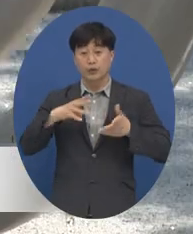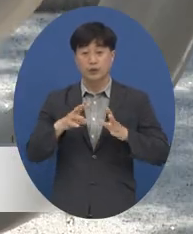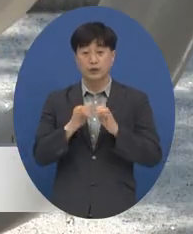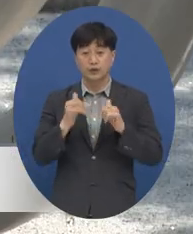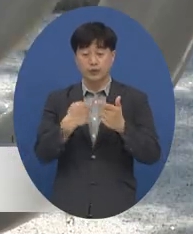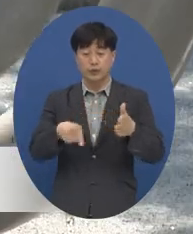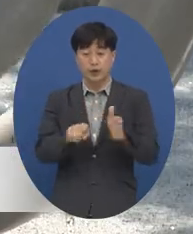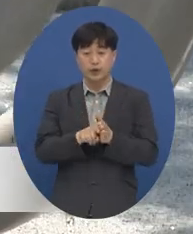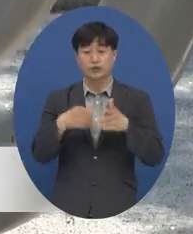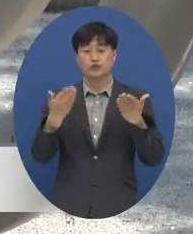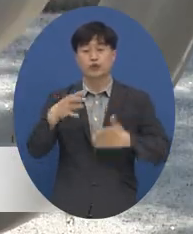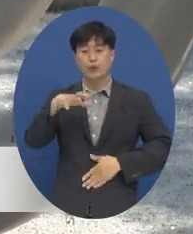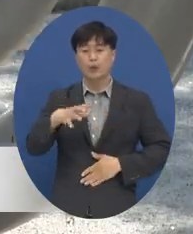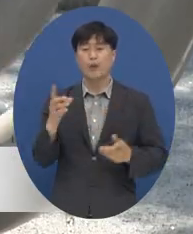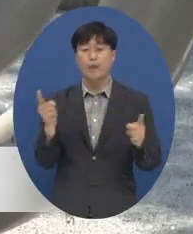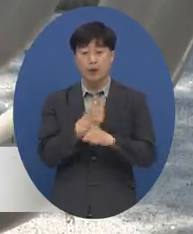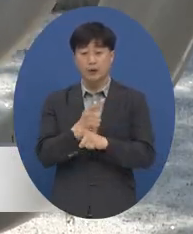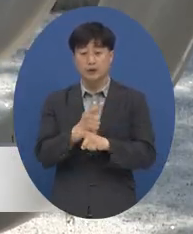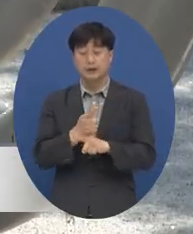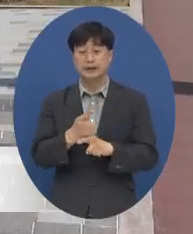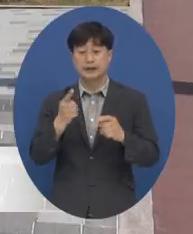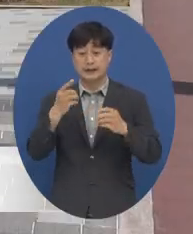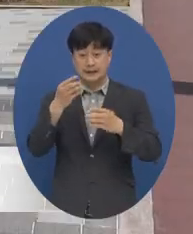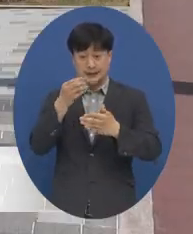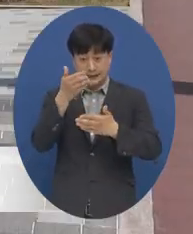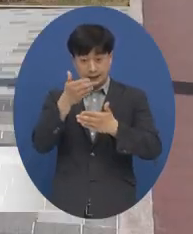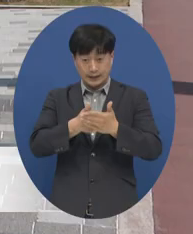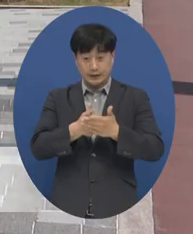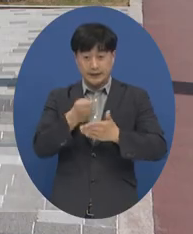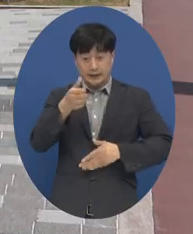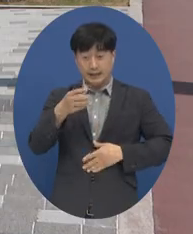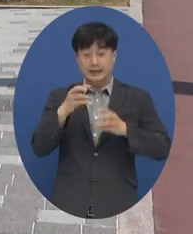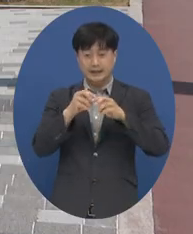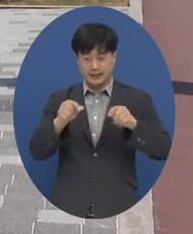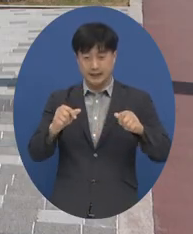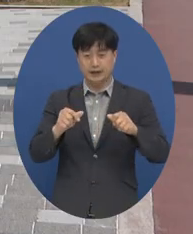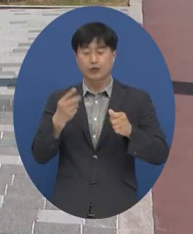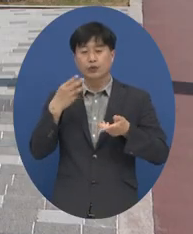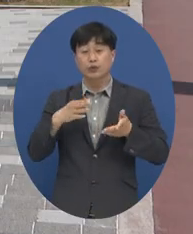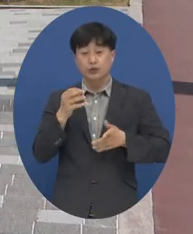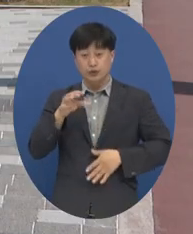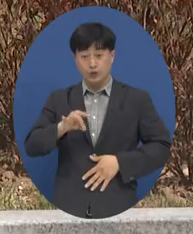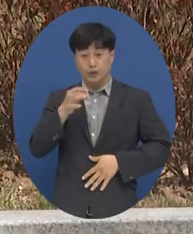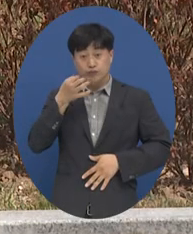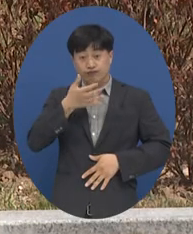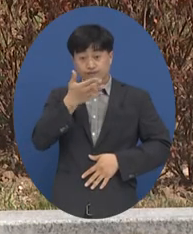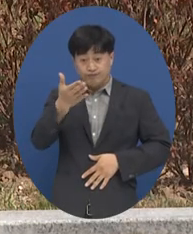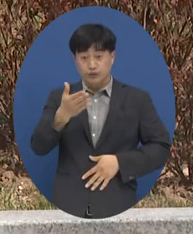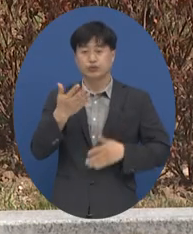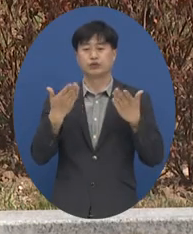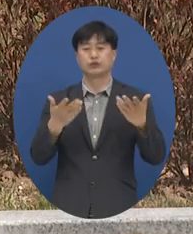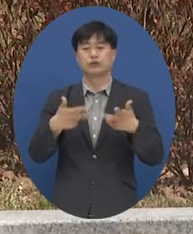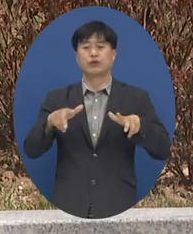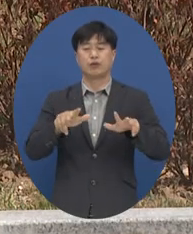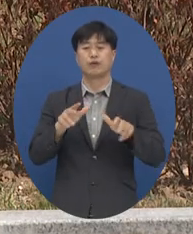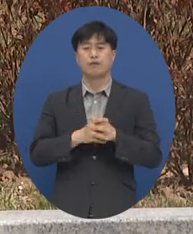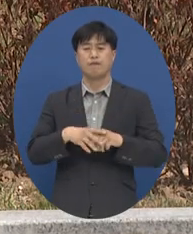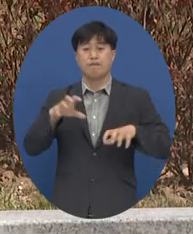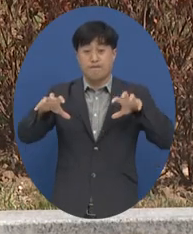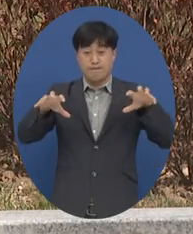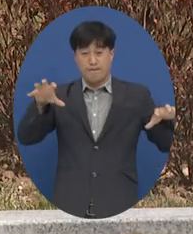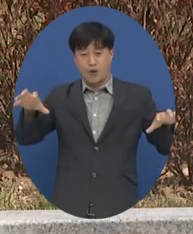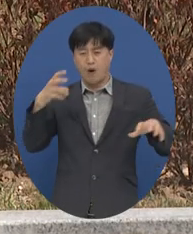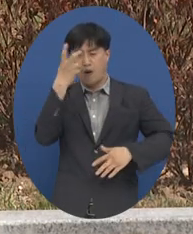경기도민을 위한 쉼터로 탈바꿈한 자투리 도요지로 경기도가 처음으로 선보인 경기쉼 정원입니다. 산재된